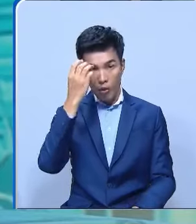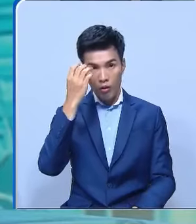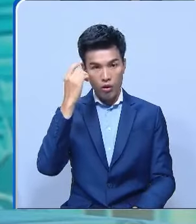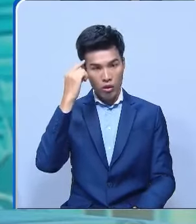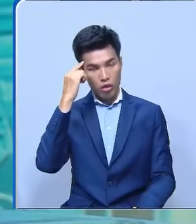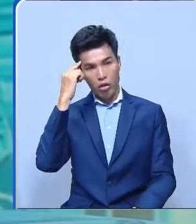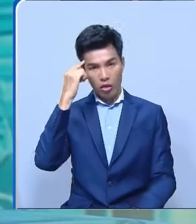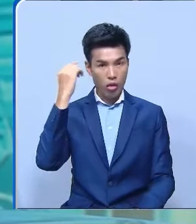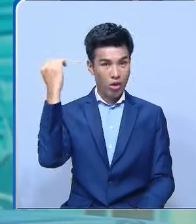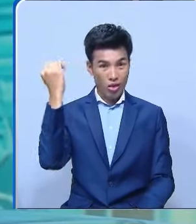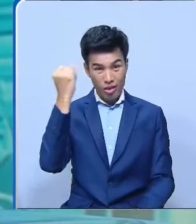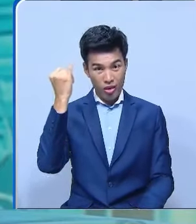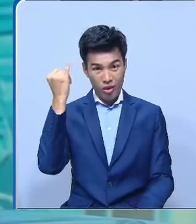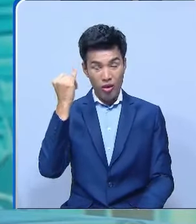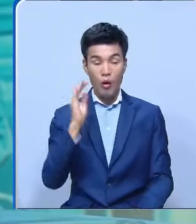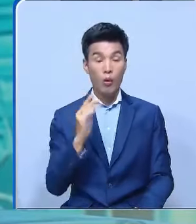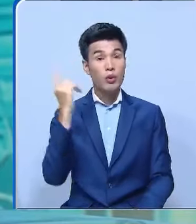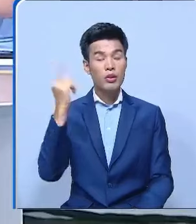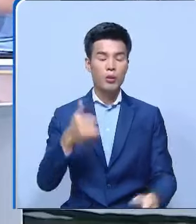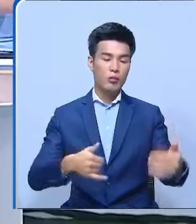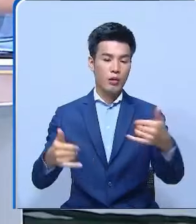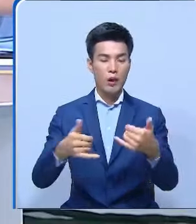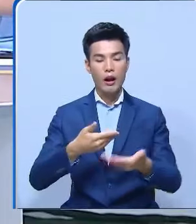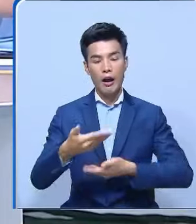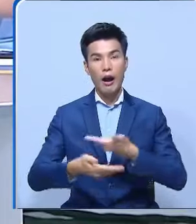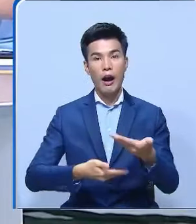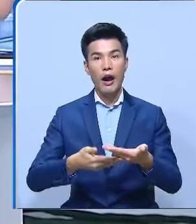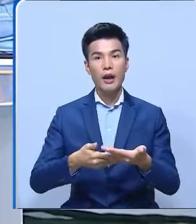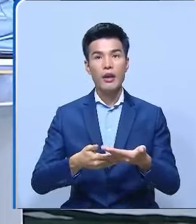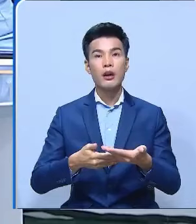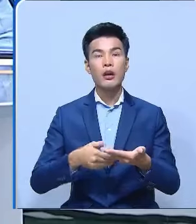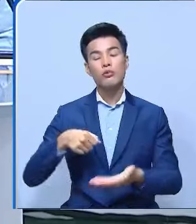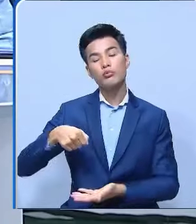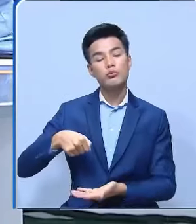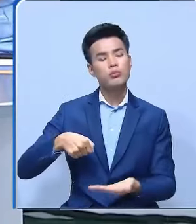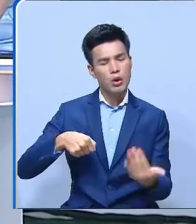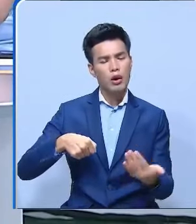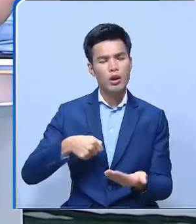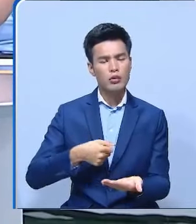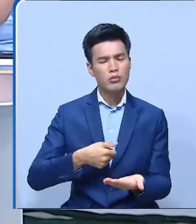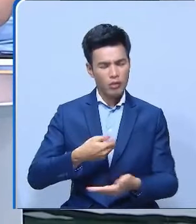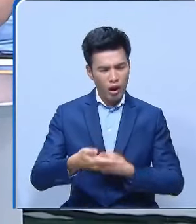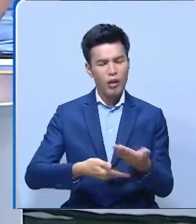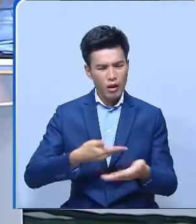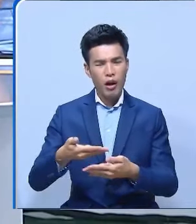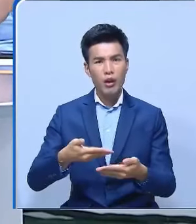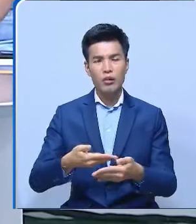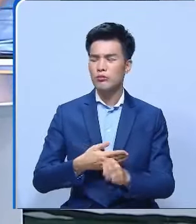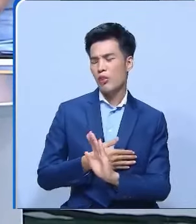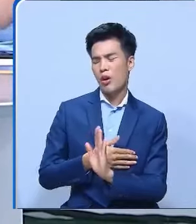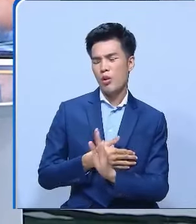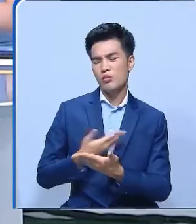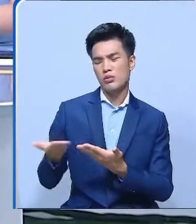ตางค์มันก็ไม่มีเจอนักท่องเที่ยวมาใช่ไหมขายของเหมือนแบบหิ้วตะกร้ามาอย่างเงี้ยช่วยซื้อหน่อยช่วยซื้อหน่อยนักท่องเที่ยวก็บอกไม่ซื้อยัง